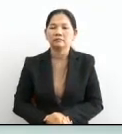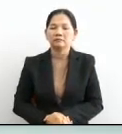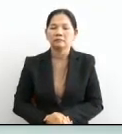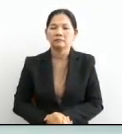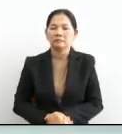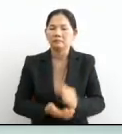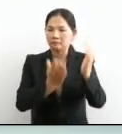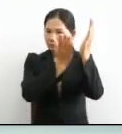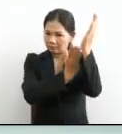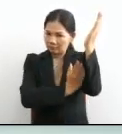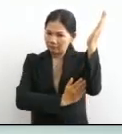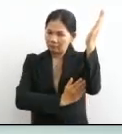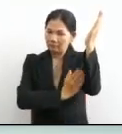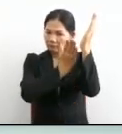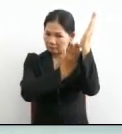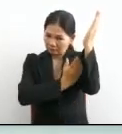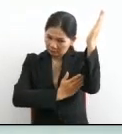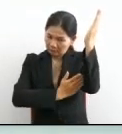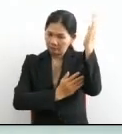nông băng